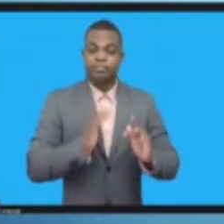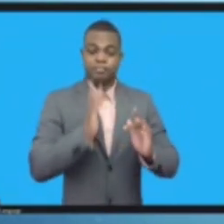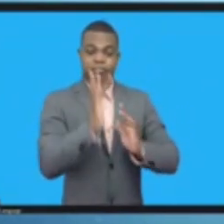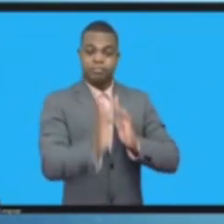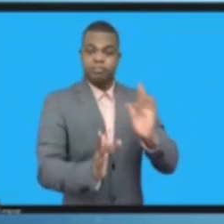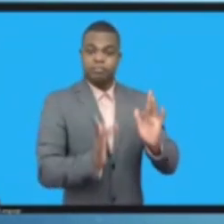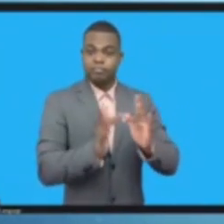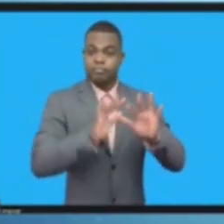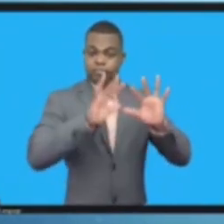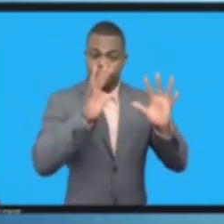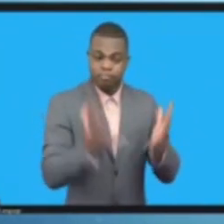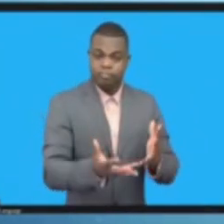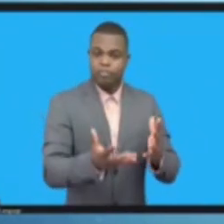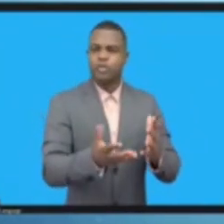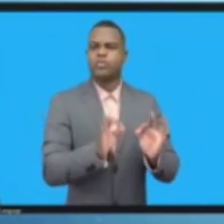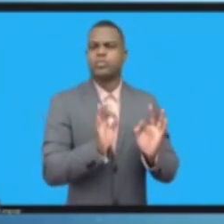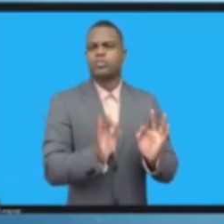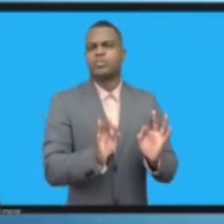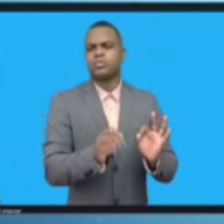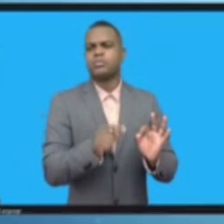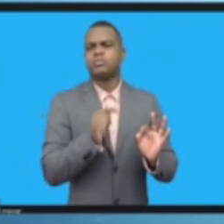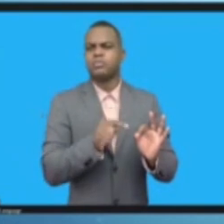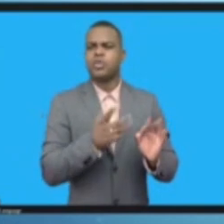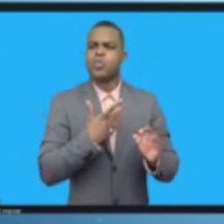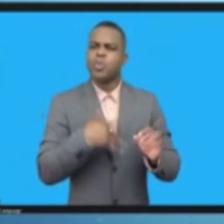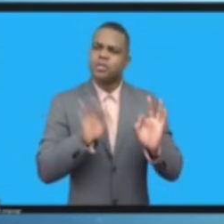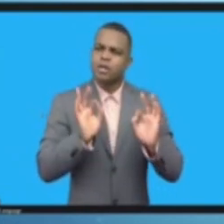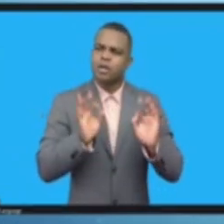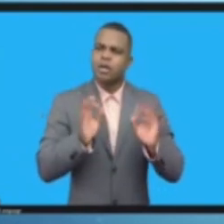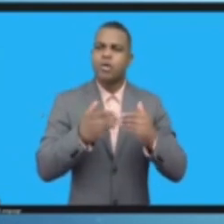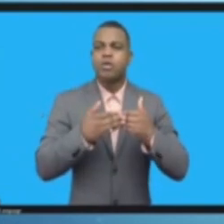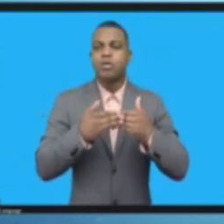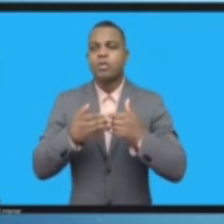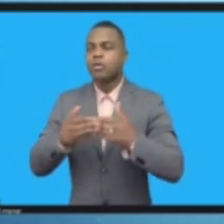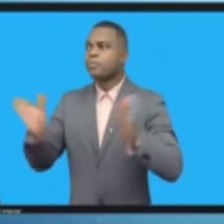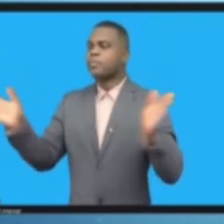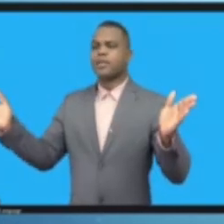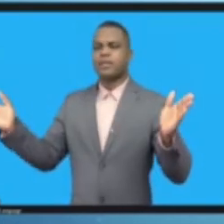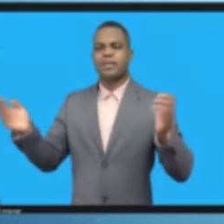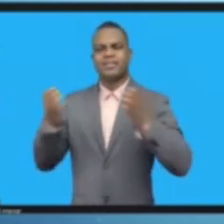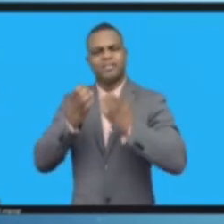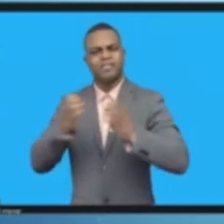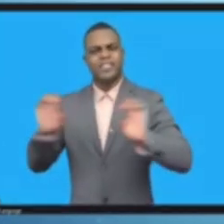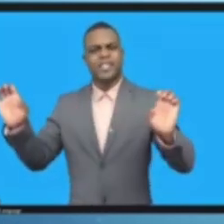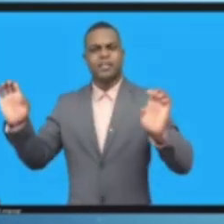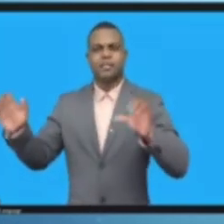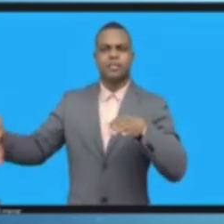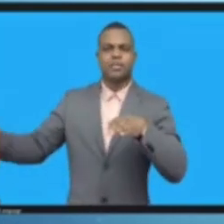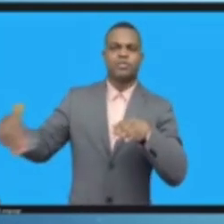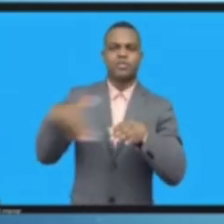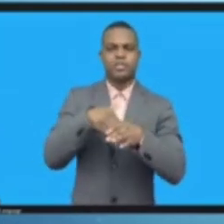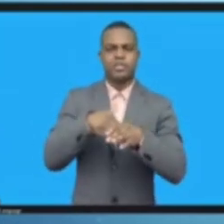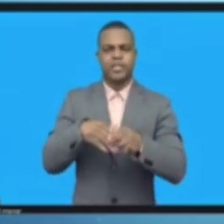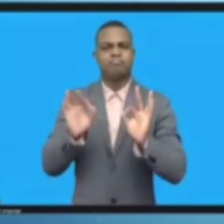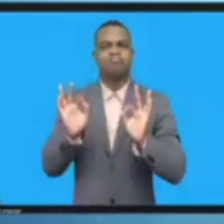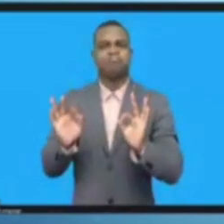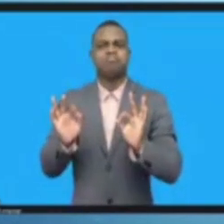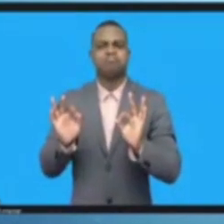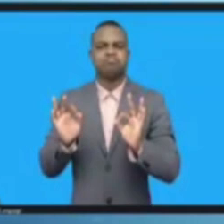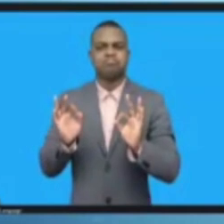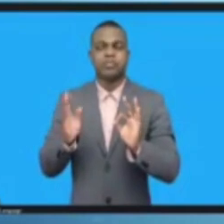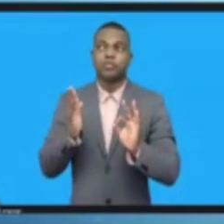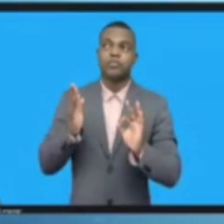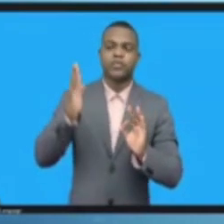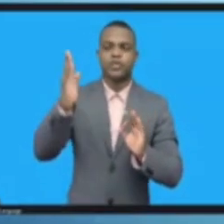vision audacieuse, audacieuse dans un monde où un tiers de l'humanité ne s'est jamais connecté